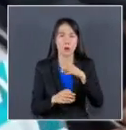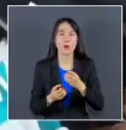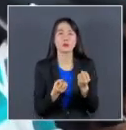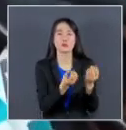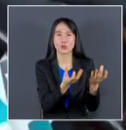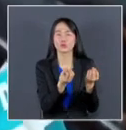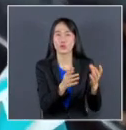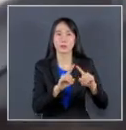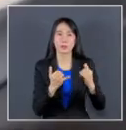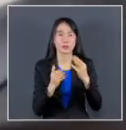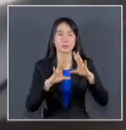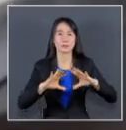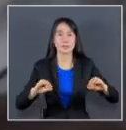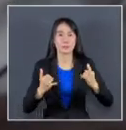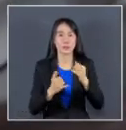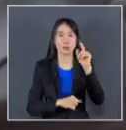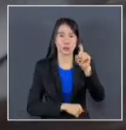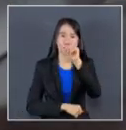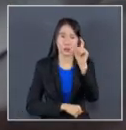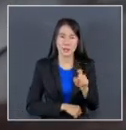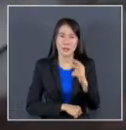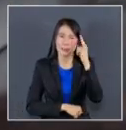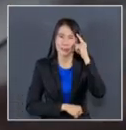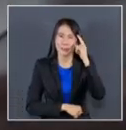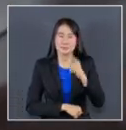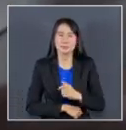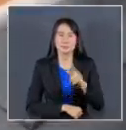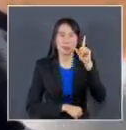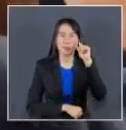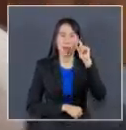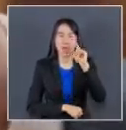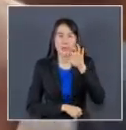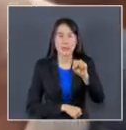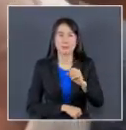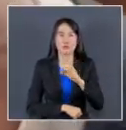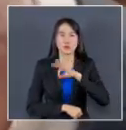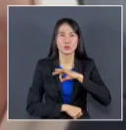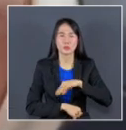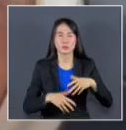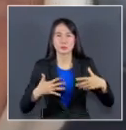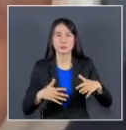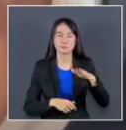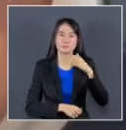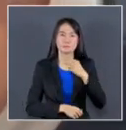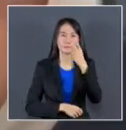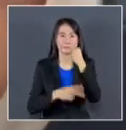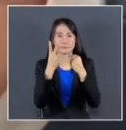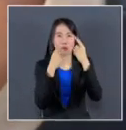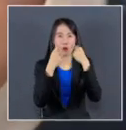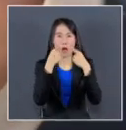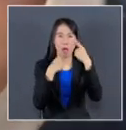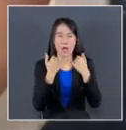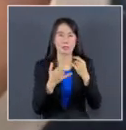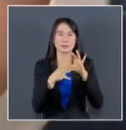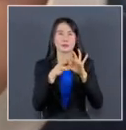ขาไม่พามา สังเกตคุณแม่ตอนให้สัมภาษณ์เสียงสั่นเครือเสียงร้องไห้เลยนะฮะคุณผู้ชมฮะ ใช่ค่ะคือกังวลไงคะ